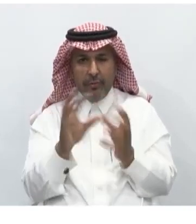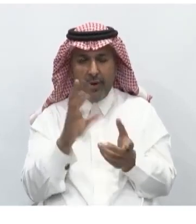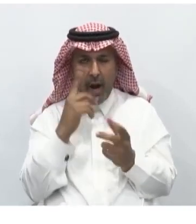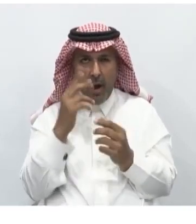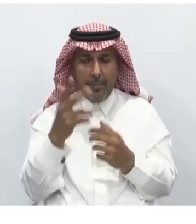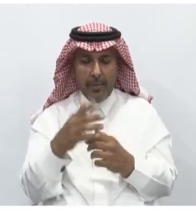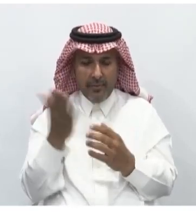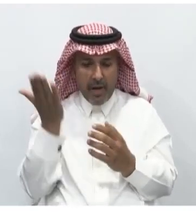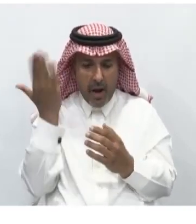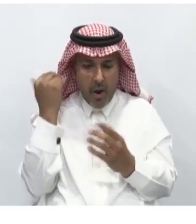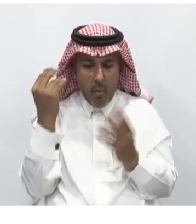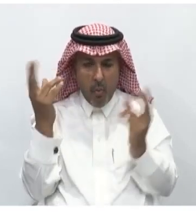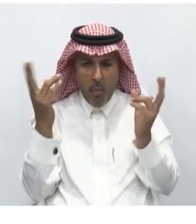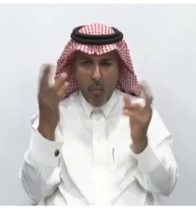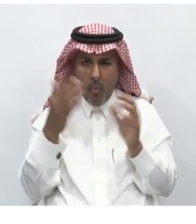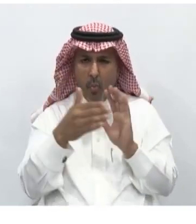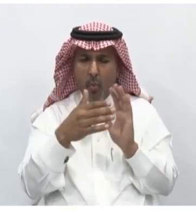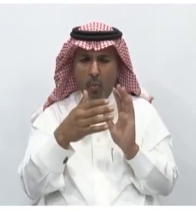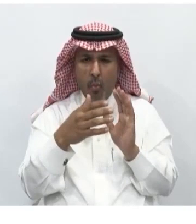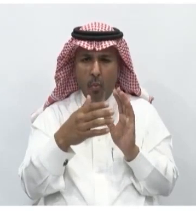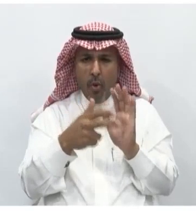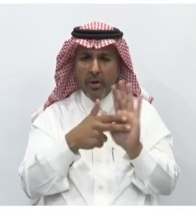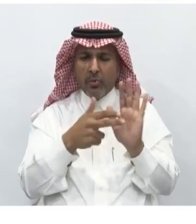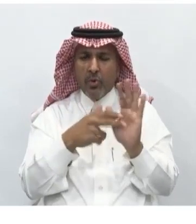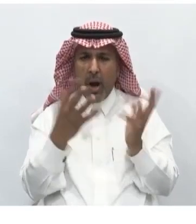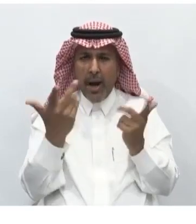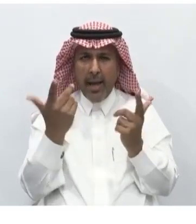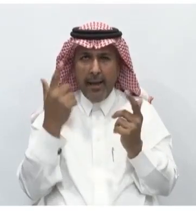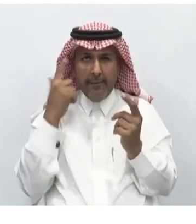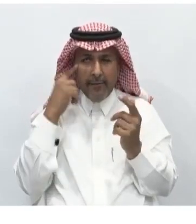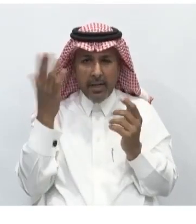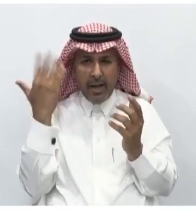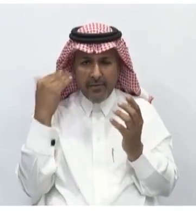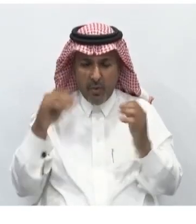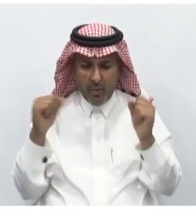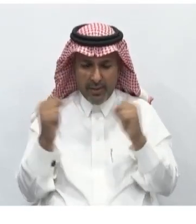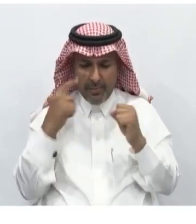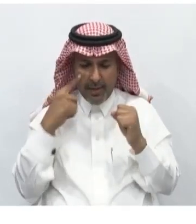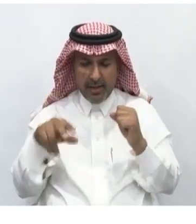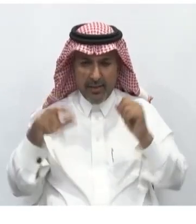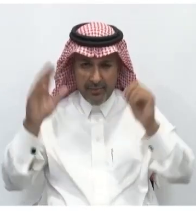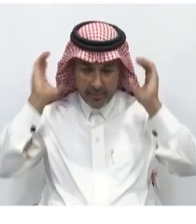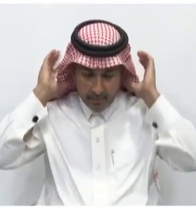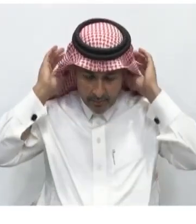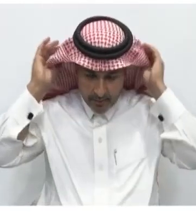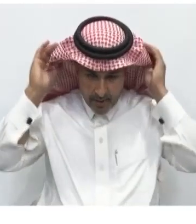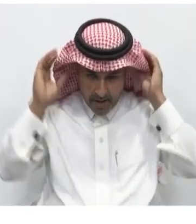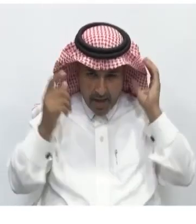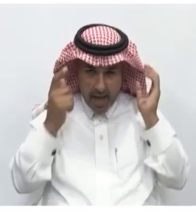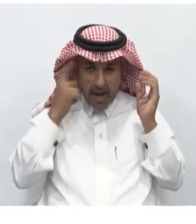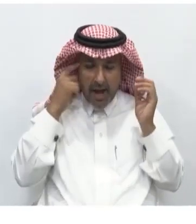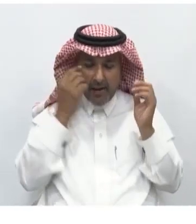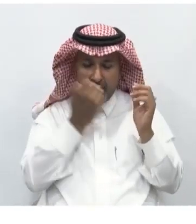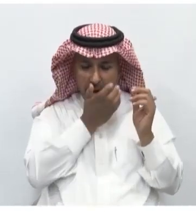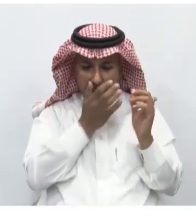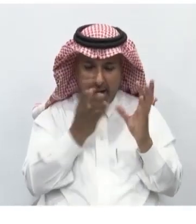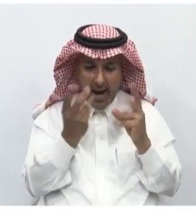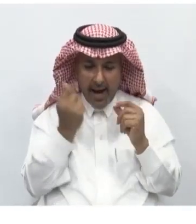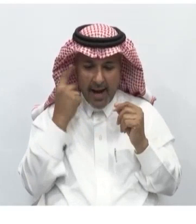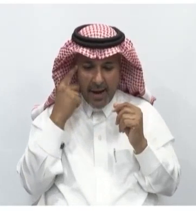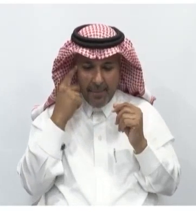نسترجع طريقة حساب الكتلة المولية للمركبين. مثل ما تطرقنا إليها قبل قليل هنا الماء وهنا الكتلة المولية